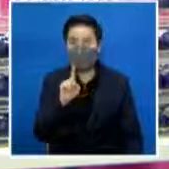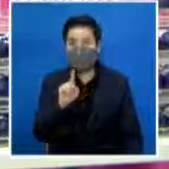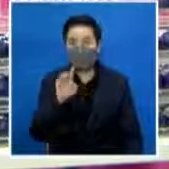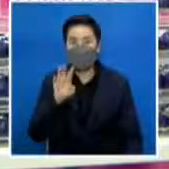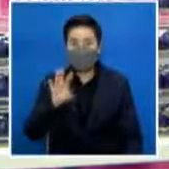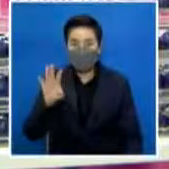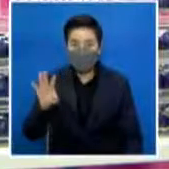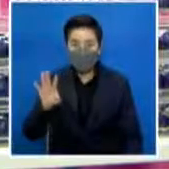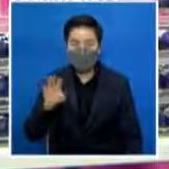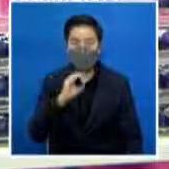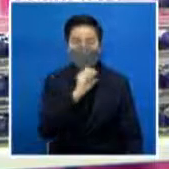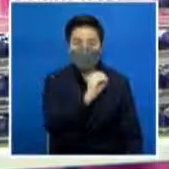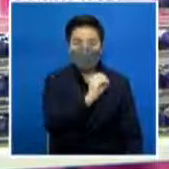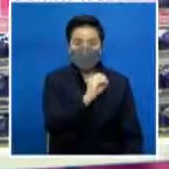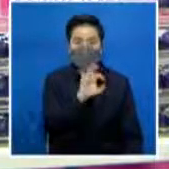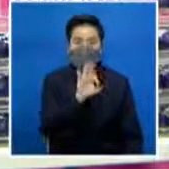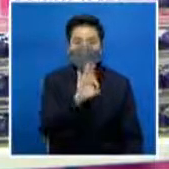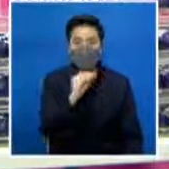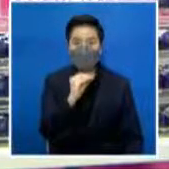0901144